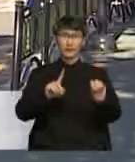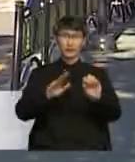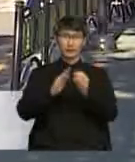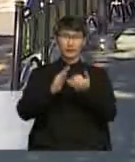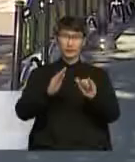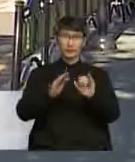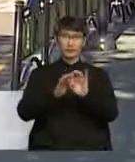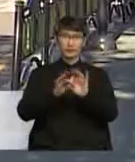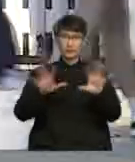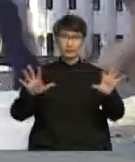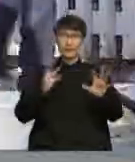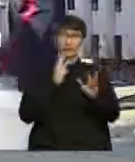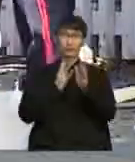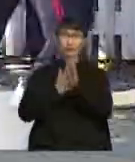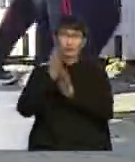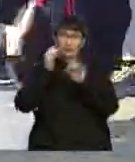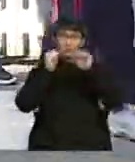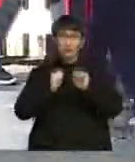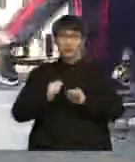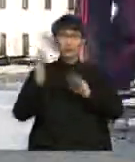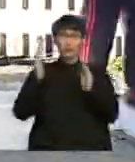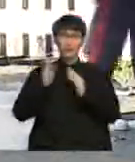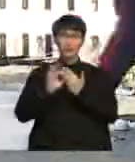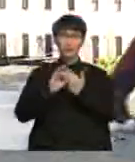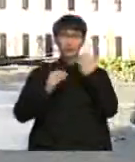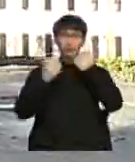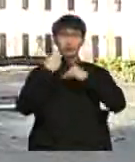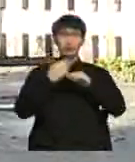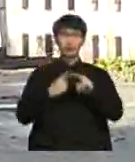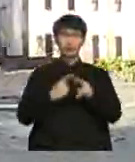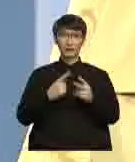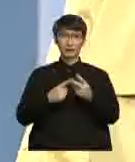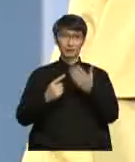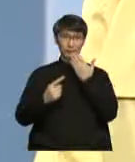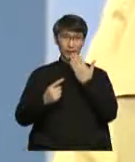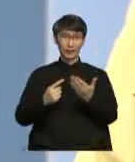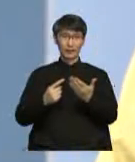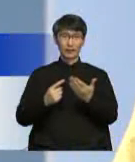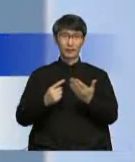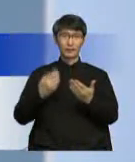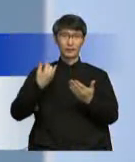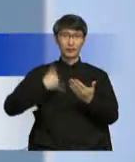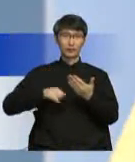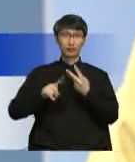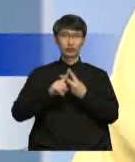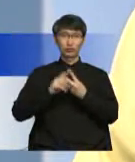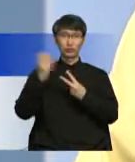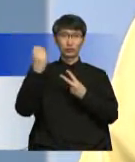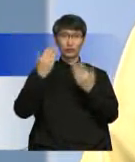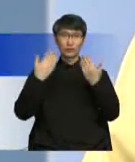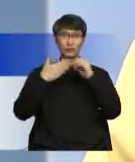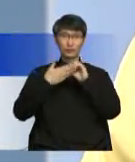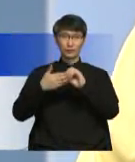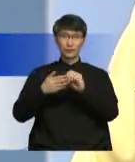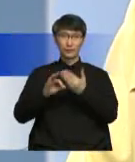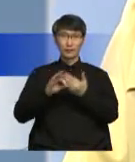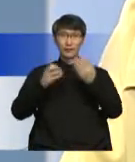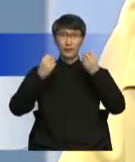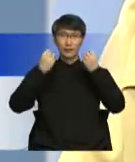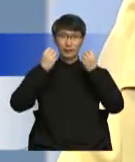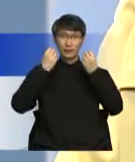가계소득에 상관없이 서울시에 거주하는 학생이면 누구나 받을 수 있습니다. 자녀가 중학교나 고등학교에 진학하면